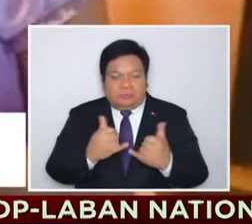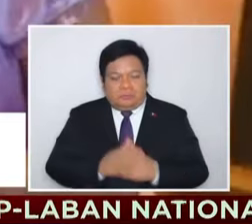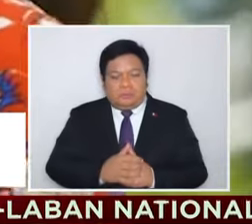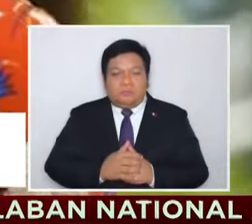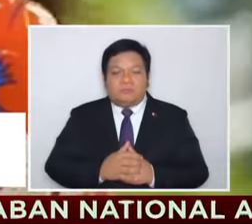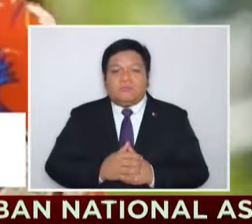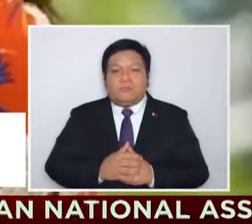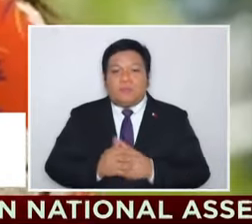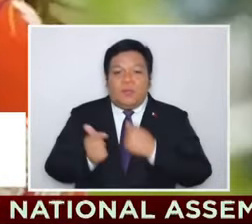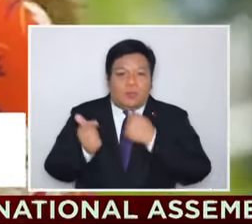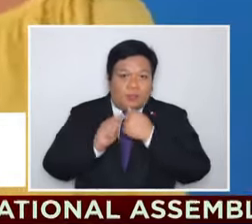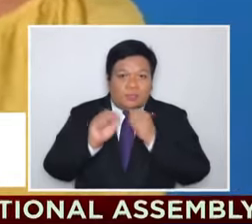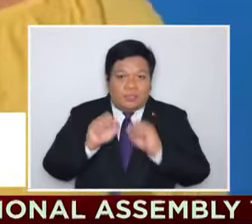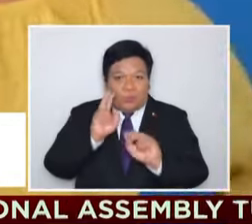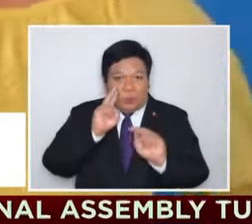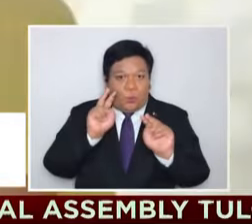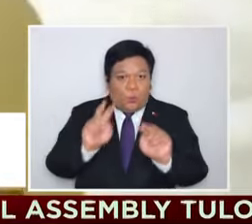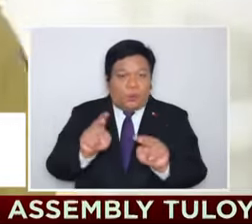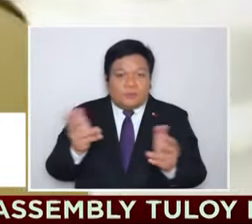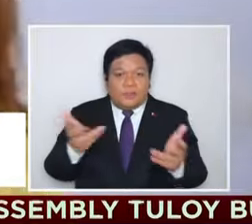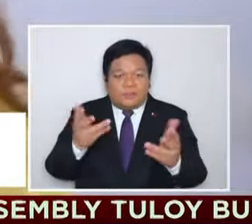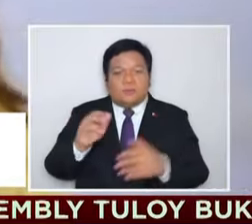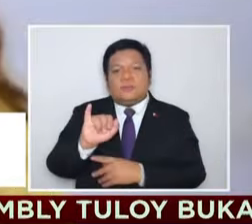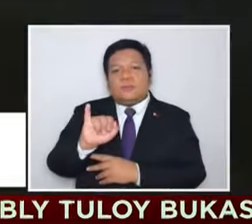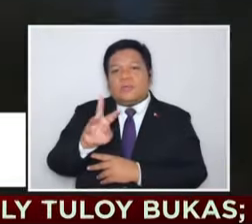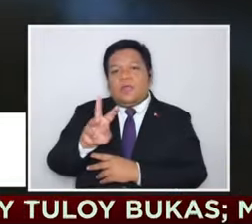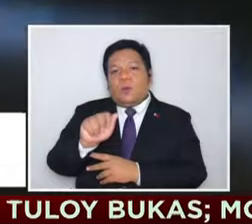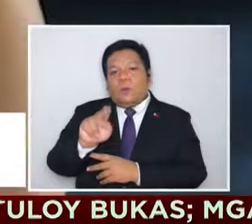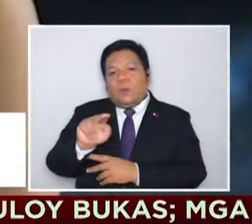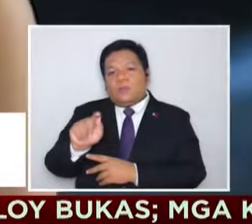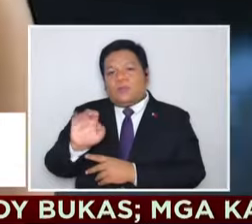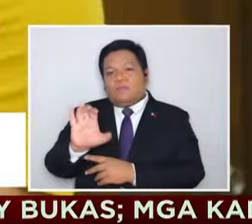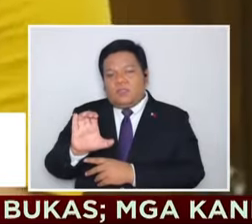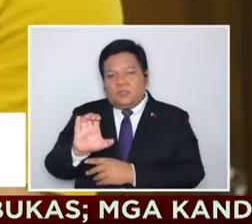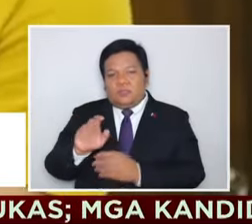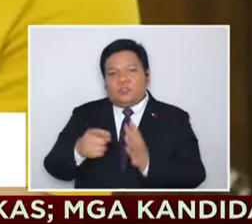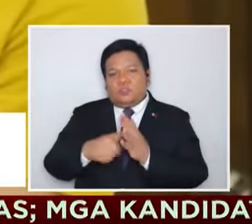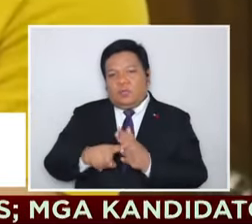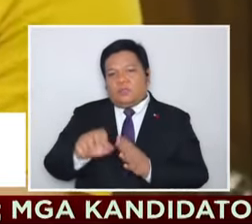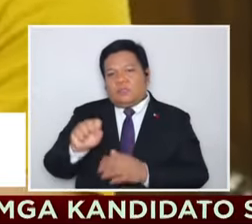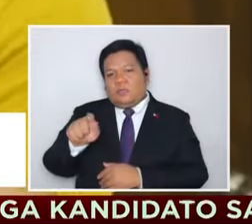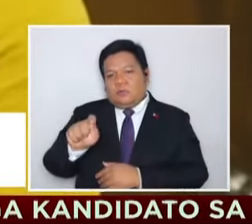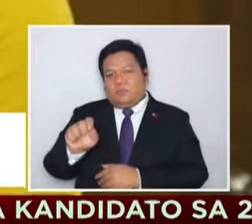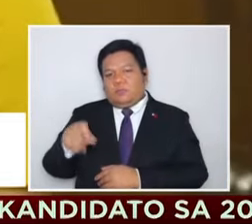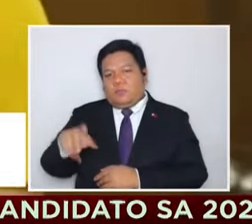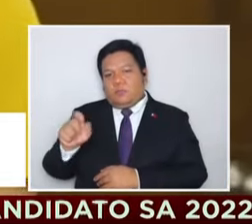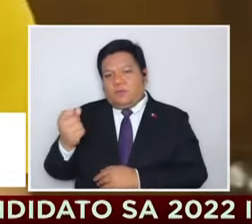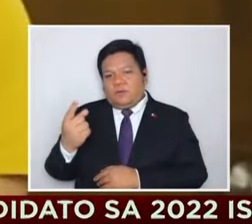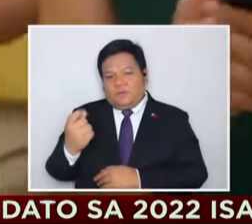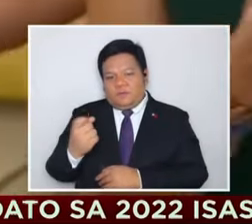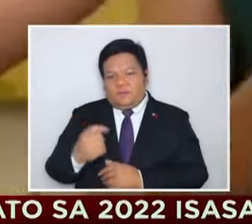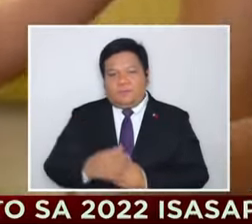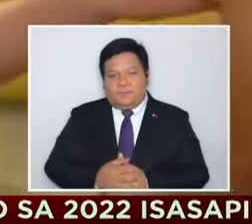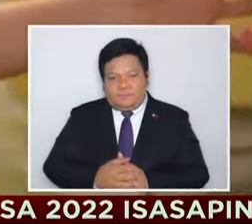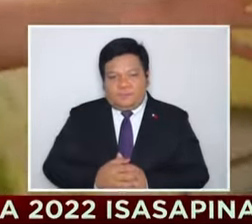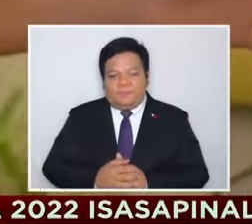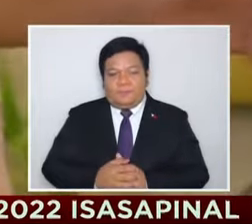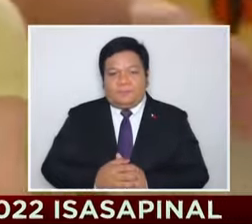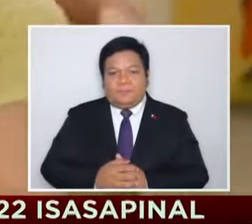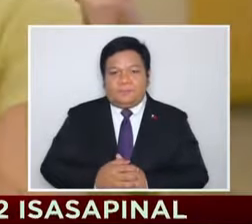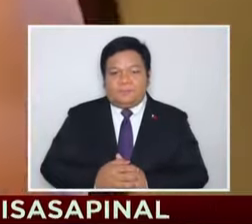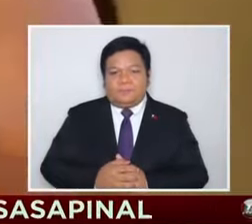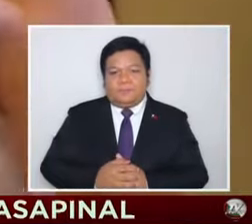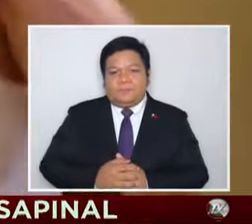ang Hoy, Love You Too sa I1TFC simula Sabado, September 11. Mamahalin kita hanggang kailanman. MJ